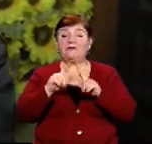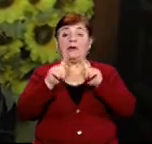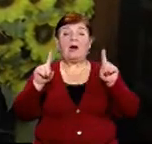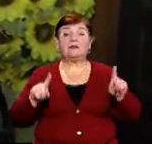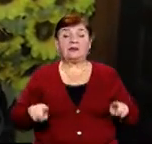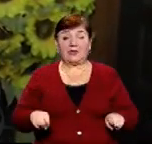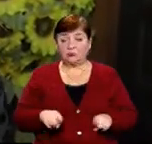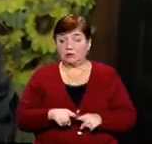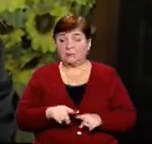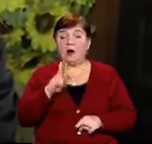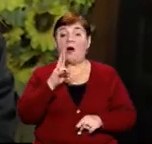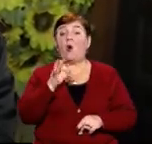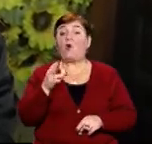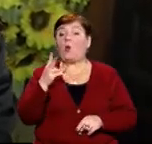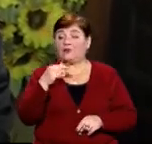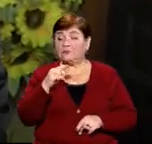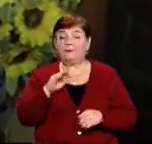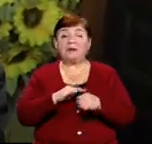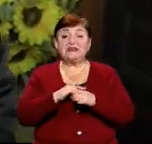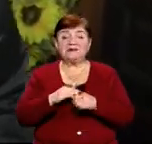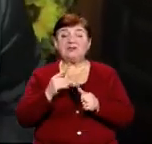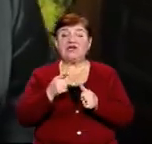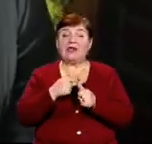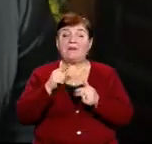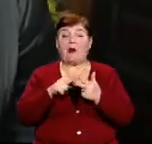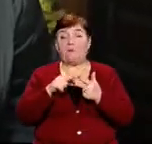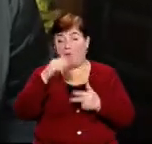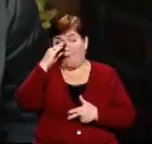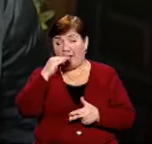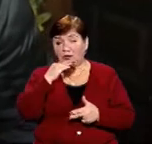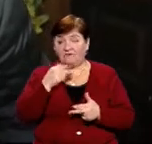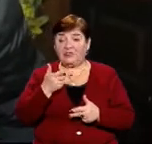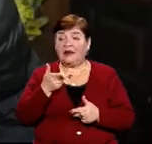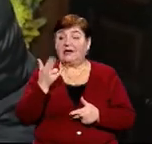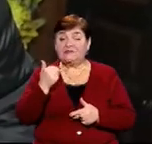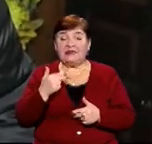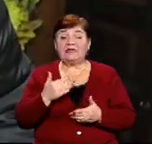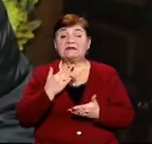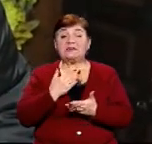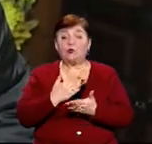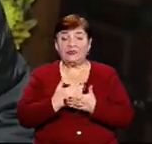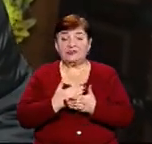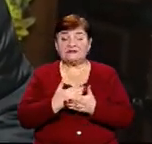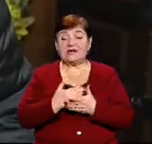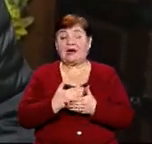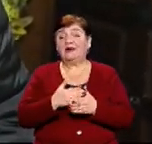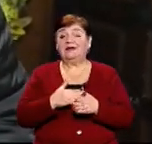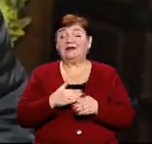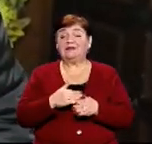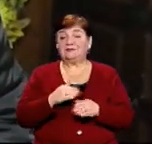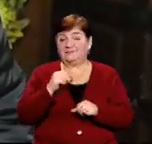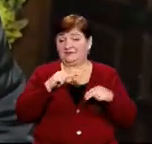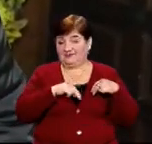код приватного підприємця, прізвище, ім'я по батькові, де знаходиться точка, де місце здійснення діяльності і